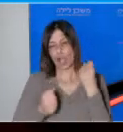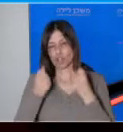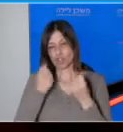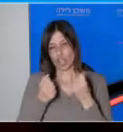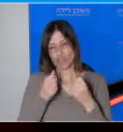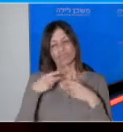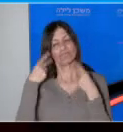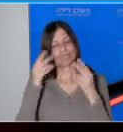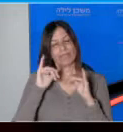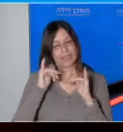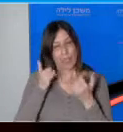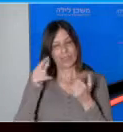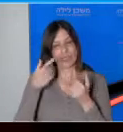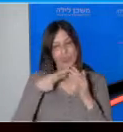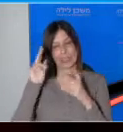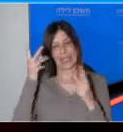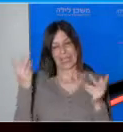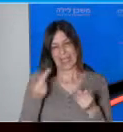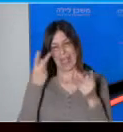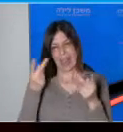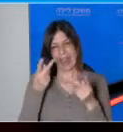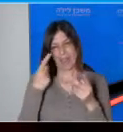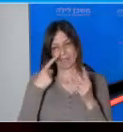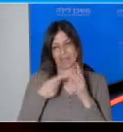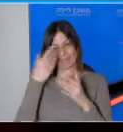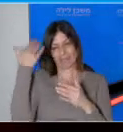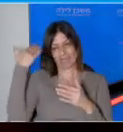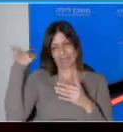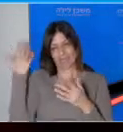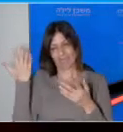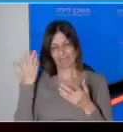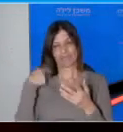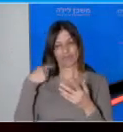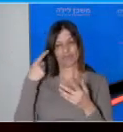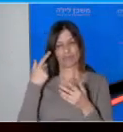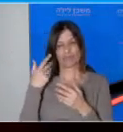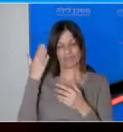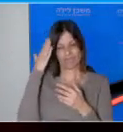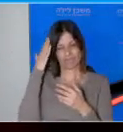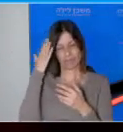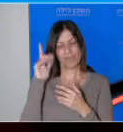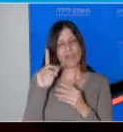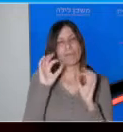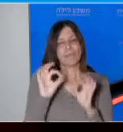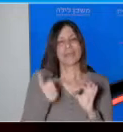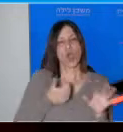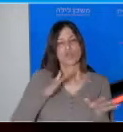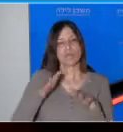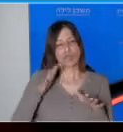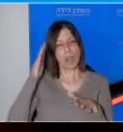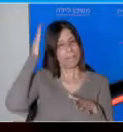אז נכון שהגל הזה הוא יותר קל מהגלים הקודמים שידענו, אבל באמת ראש הממשלה